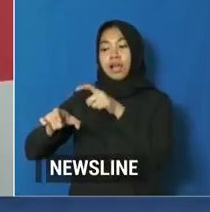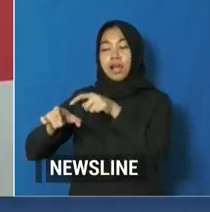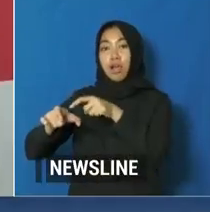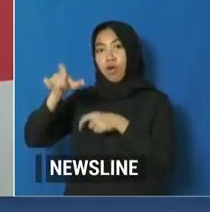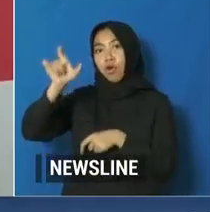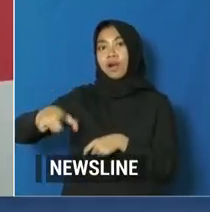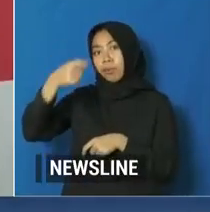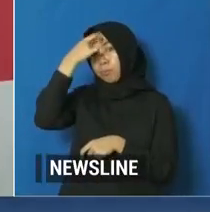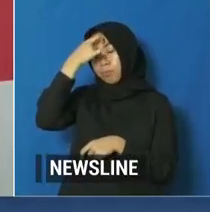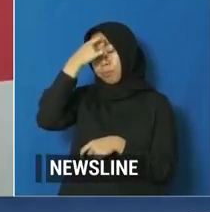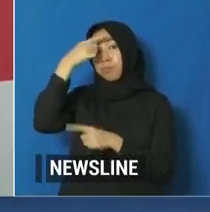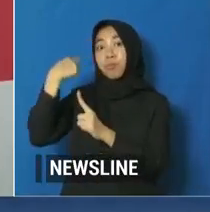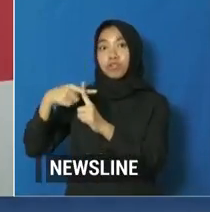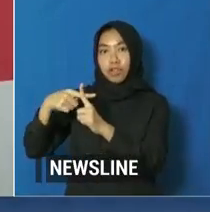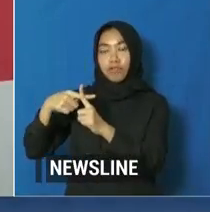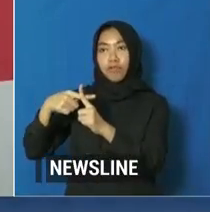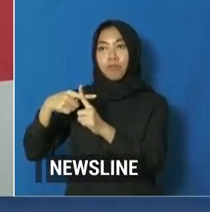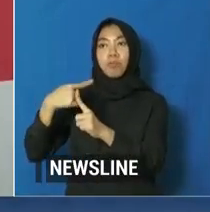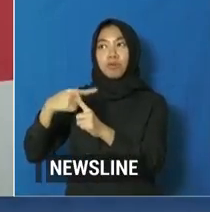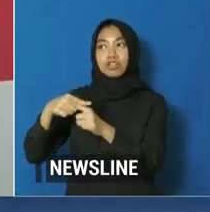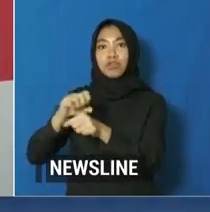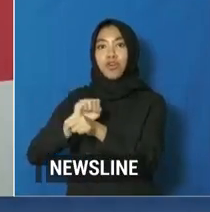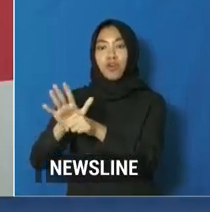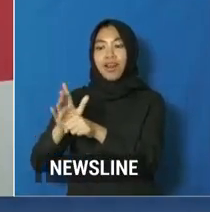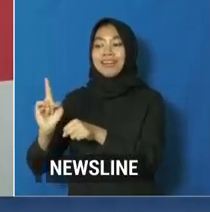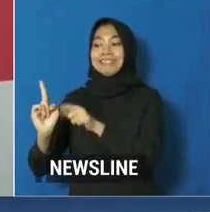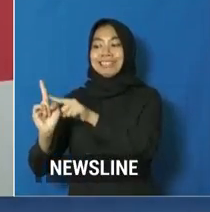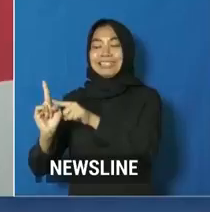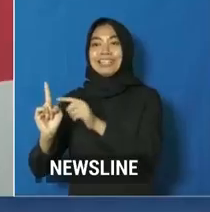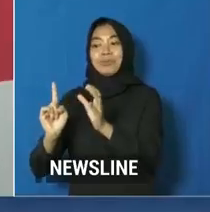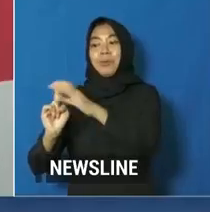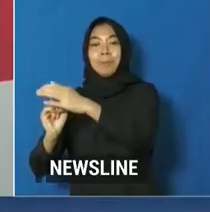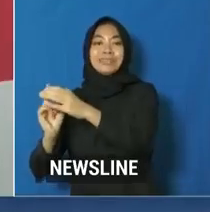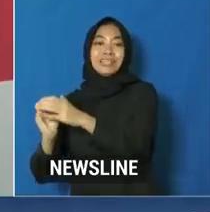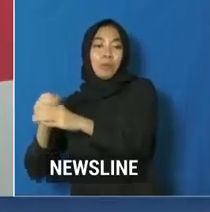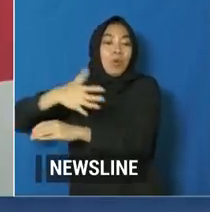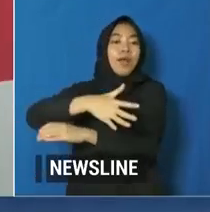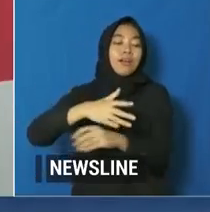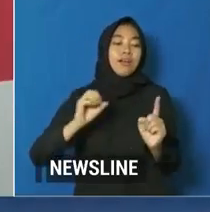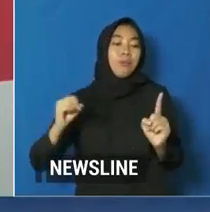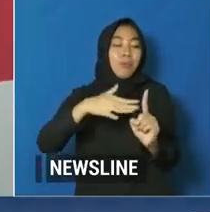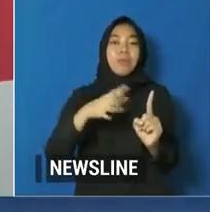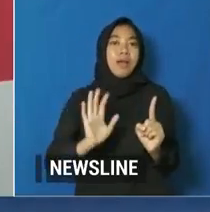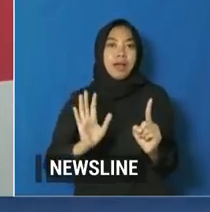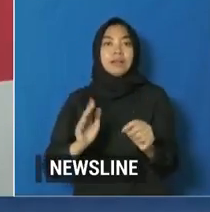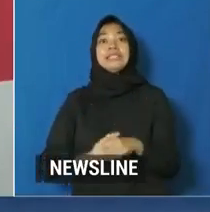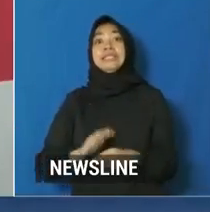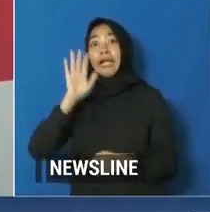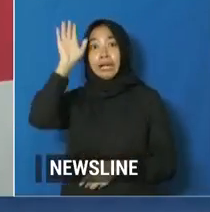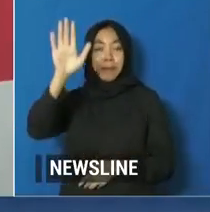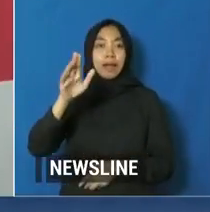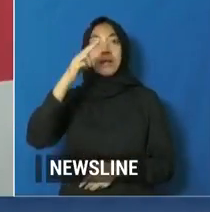positif agar tidak menjadi sumber penularan di masyarakat. Pemerintah dalam waktu dekat akan